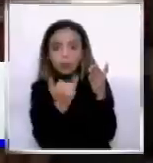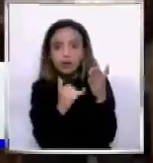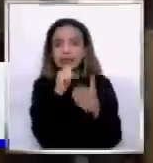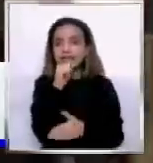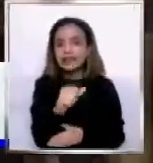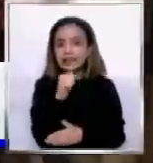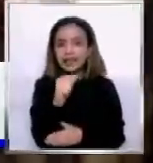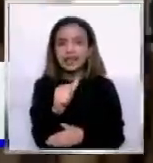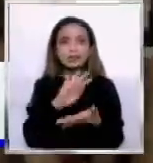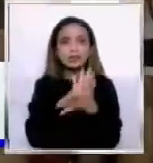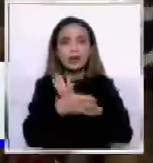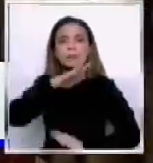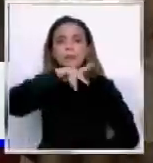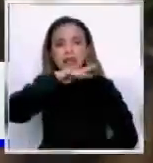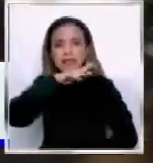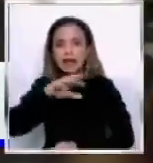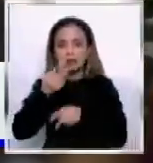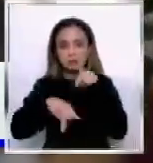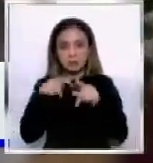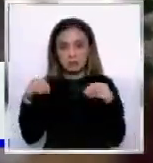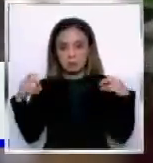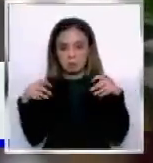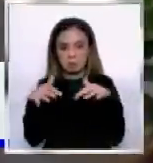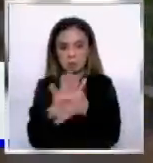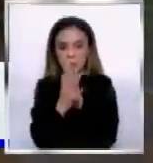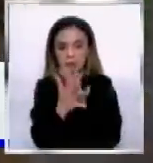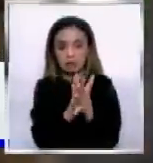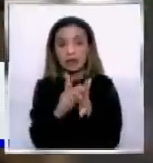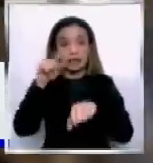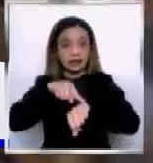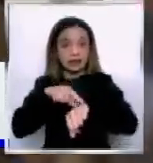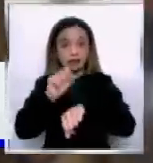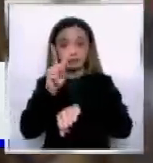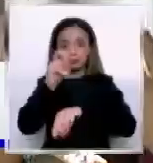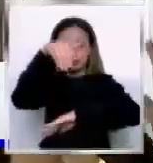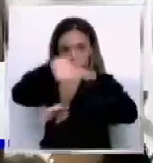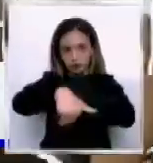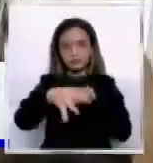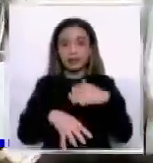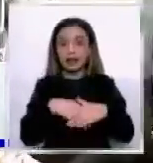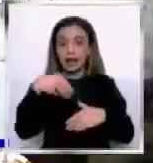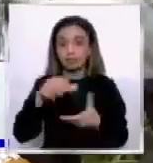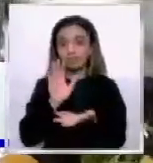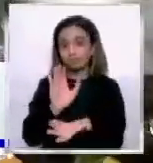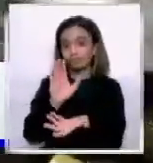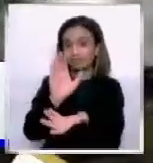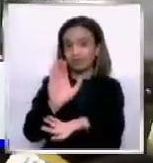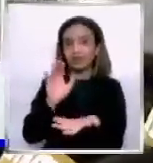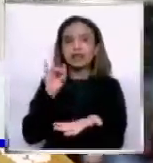at magkadikit-dikit lalo ang mga tao. Bandang hating gabi, inilabas na ang poon. Hudyat na simula na